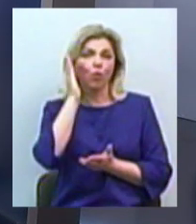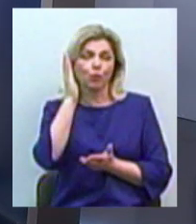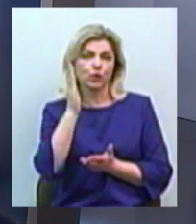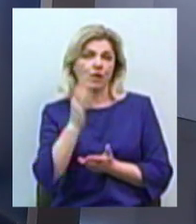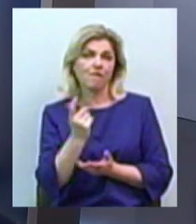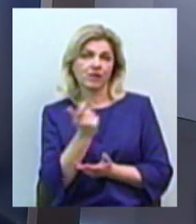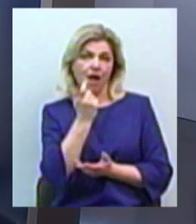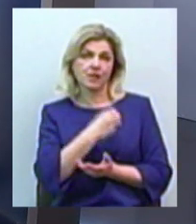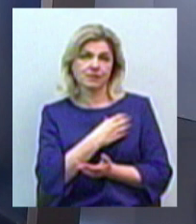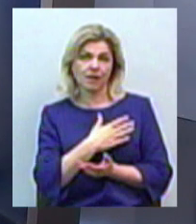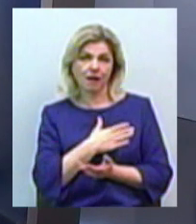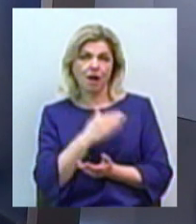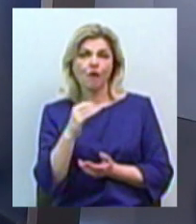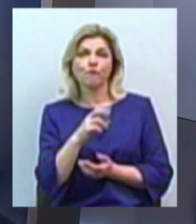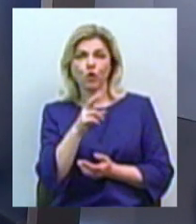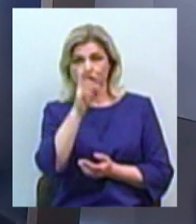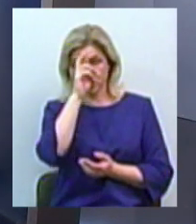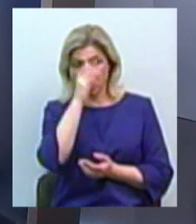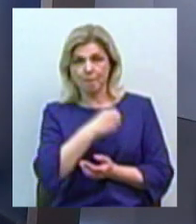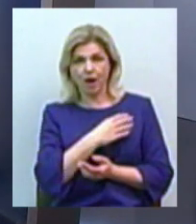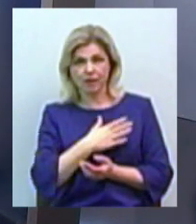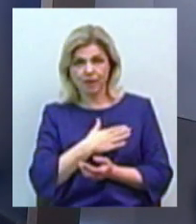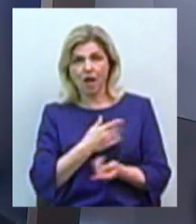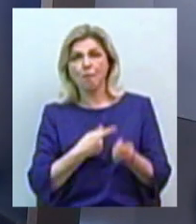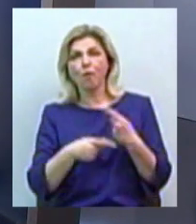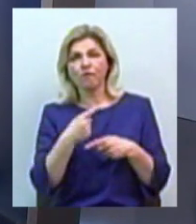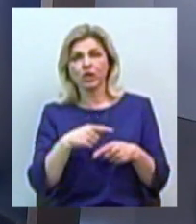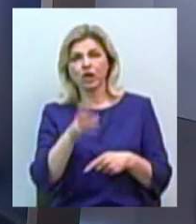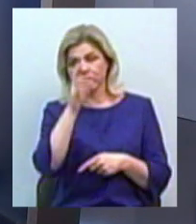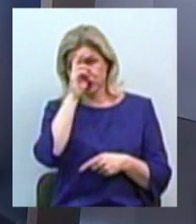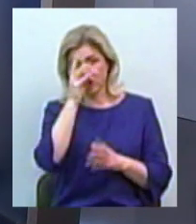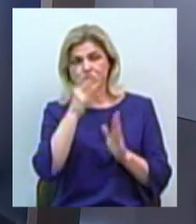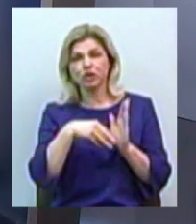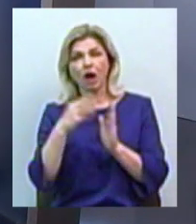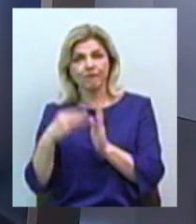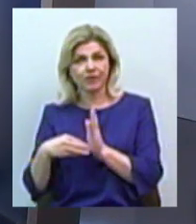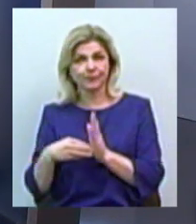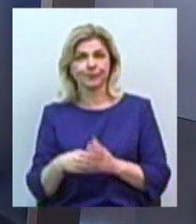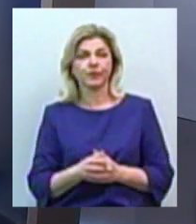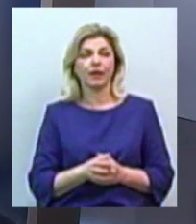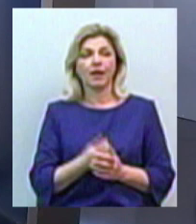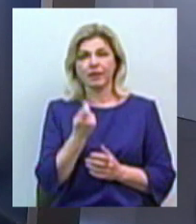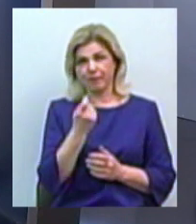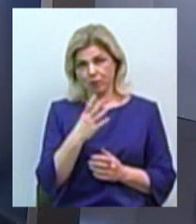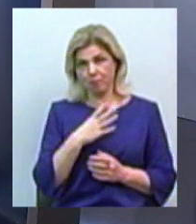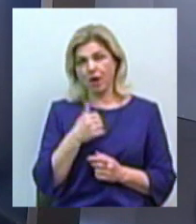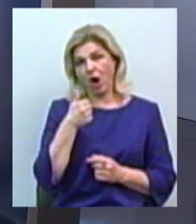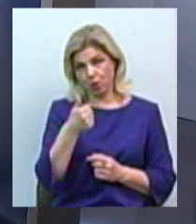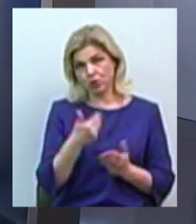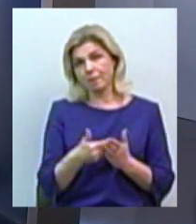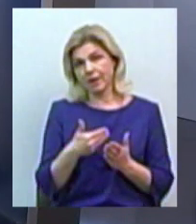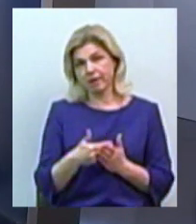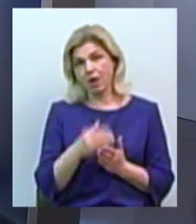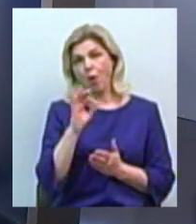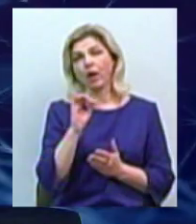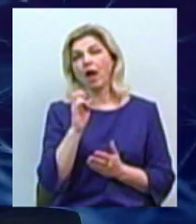власника, фонд державного майна поверне державі зі штрафними санкціями і так далі. Раніше був позитивний приклад з океану.